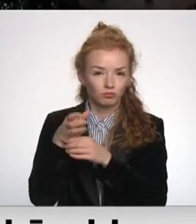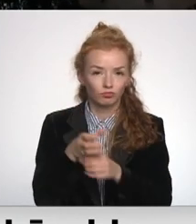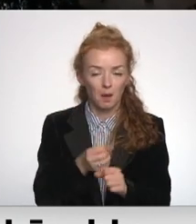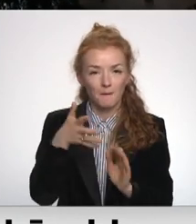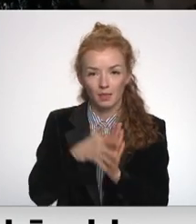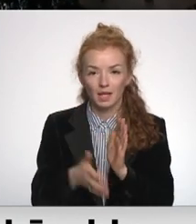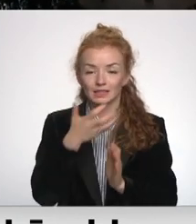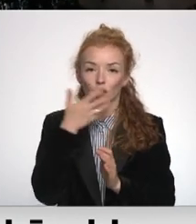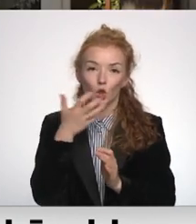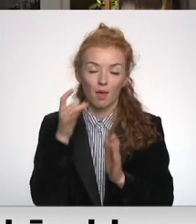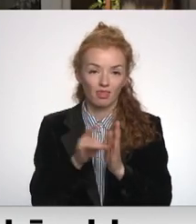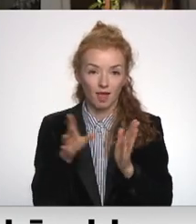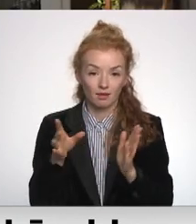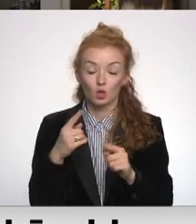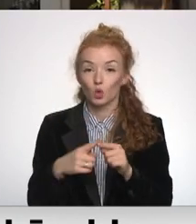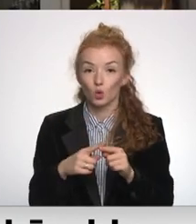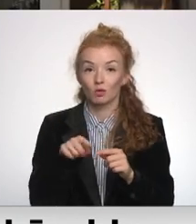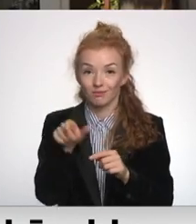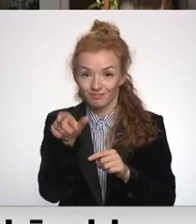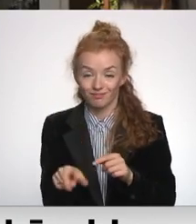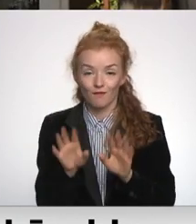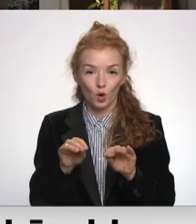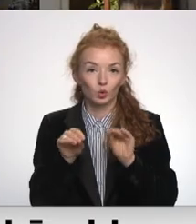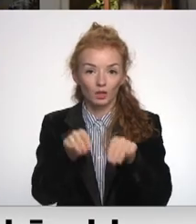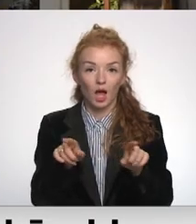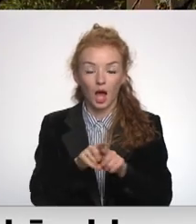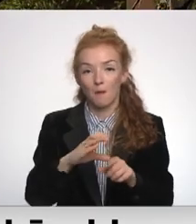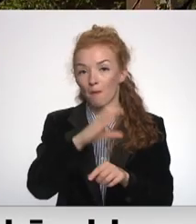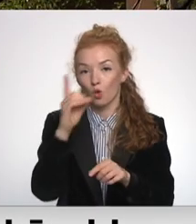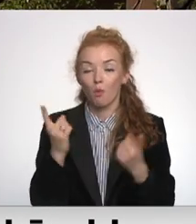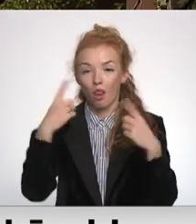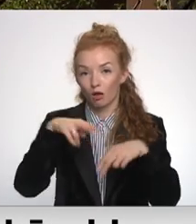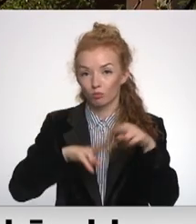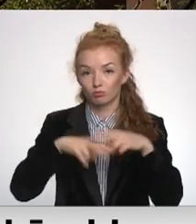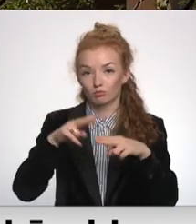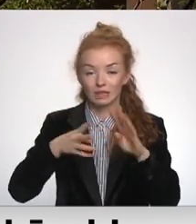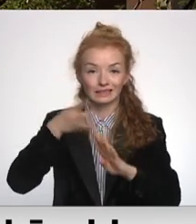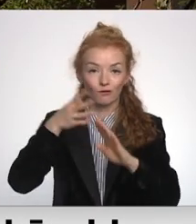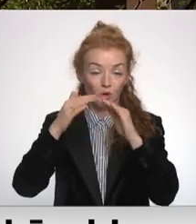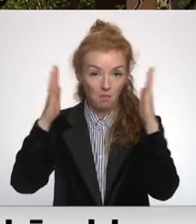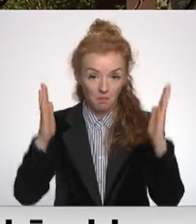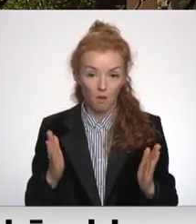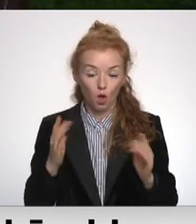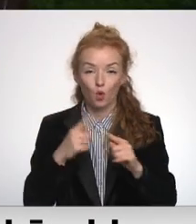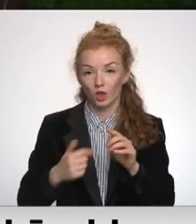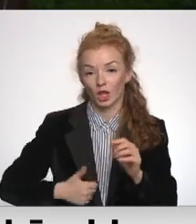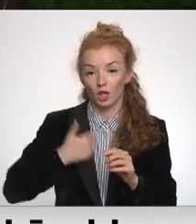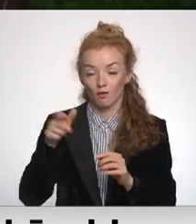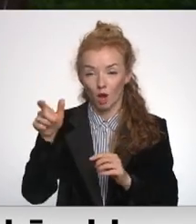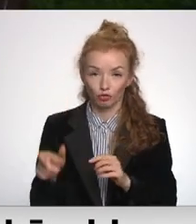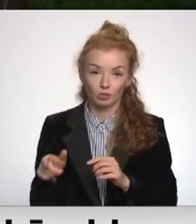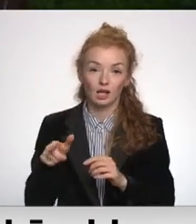patērētās siltumenerģijas daudzumu. Alokātors iespējams uzstādīt arī padomju laikos būvētojos daudzdzīvokļu namos. Dzīvokļu īpašnieku